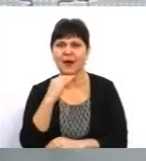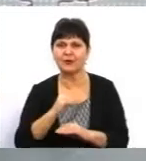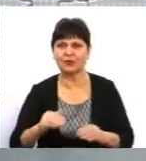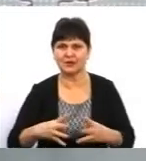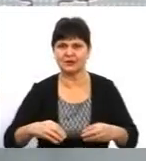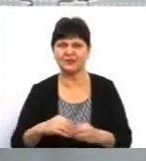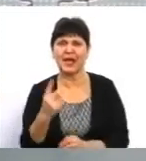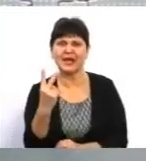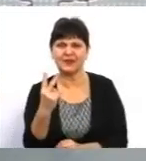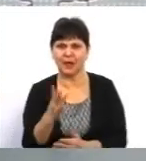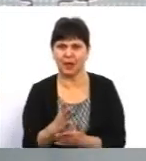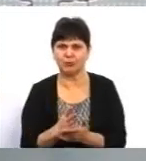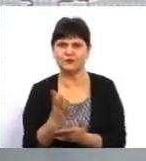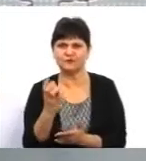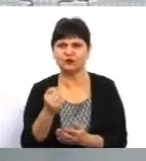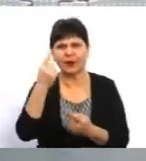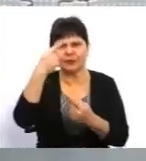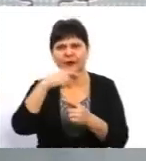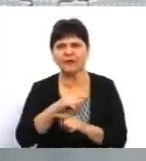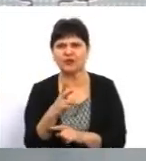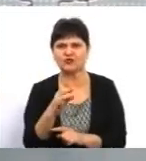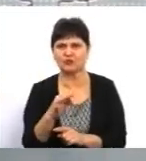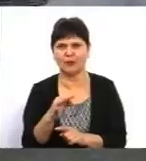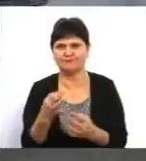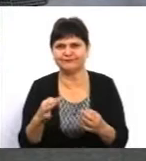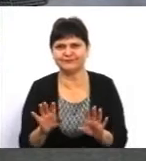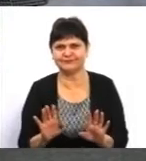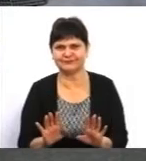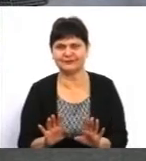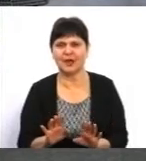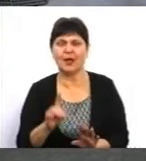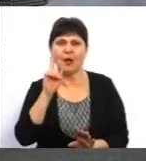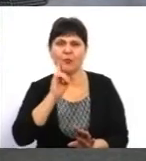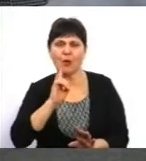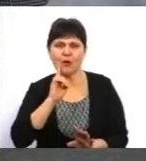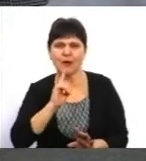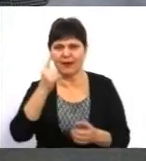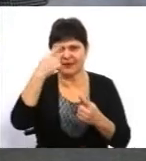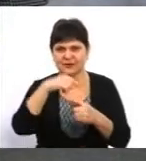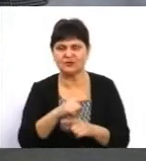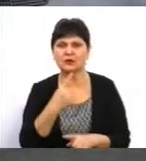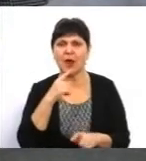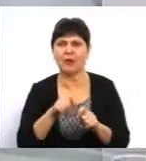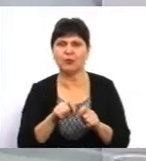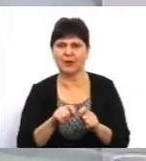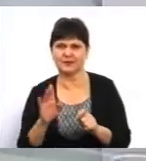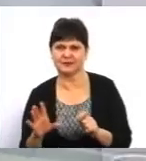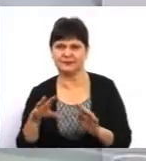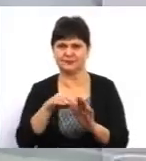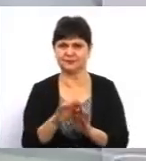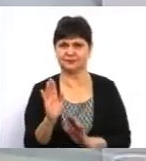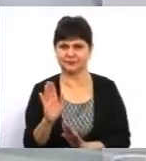які на сьогоднішній день ще технічно недоступні. Тобто проблема лише в технічній апробації. Так. Так? Чи відомо,